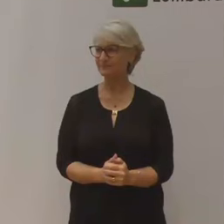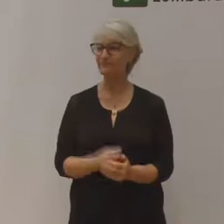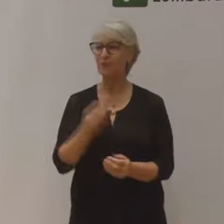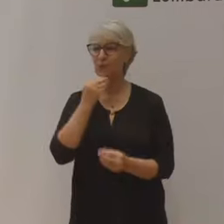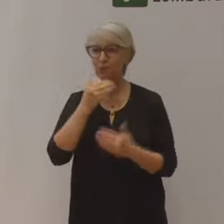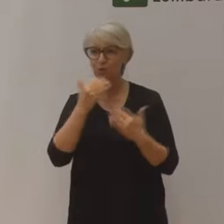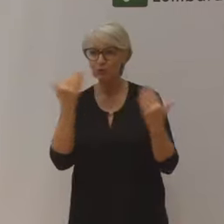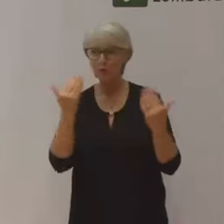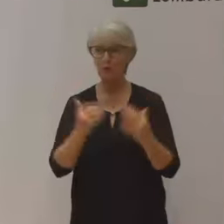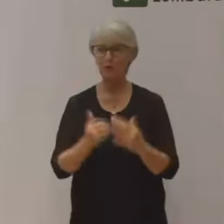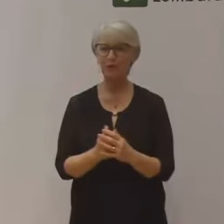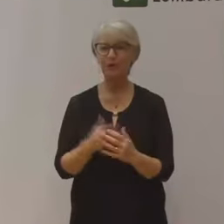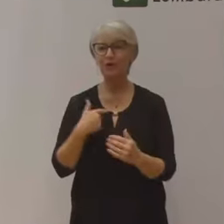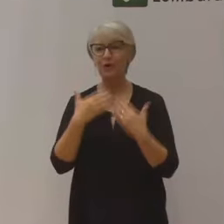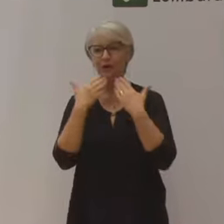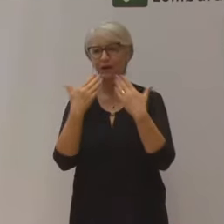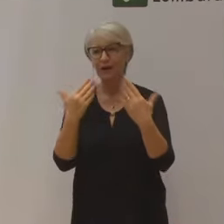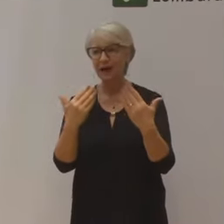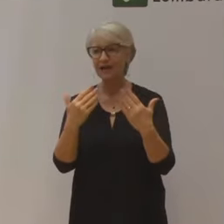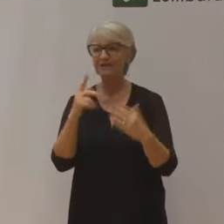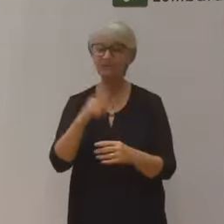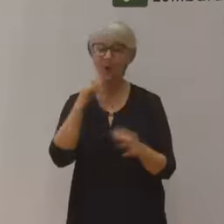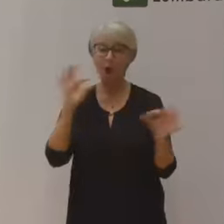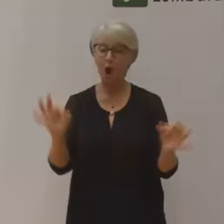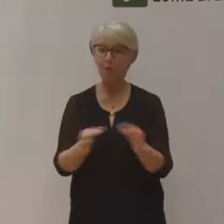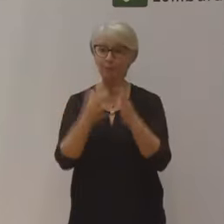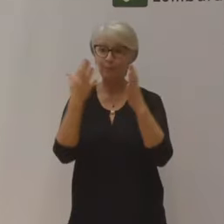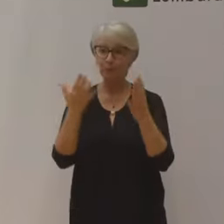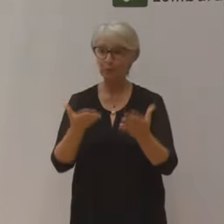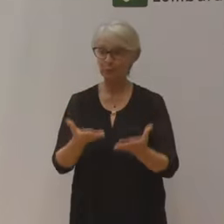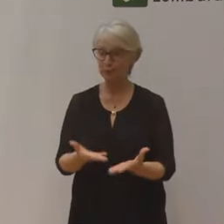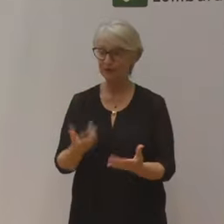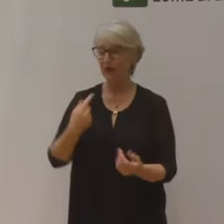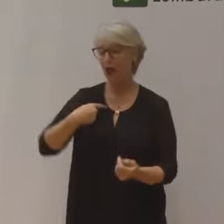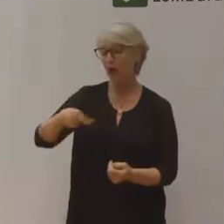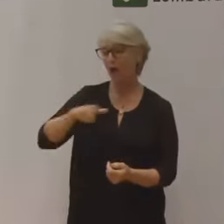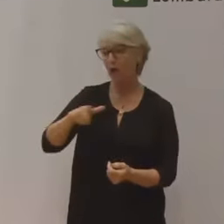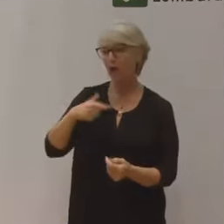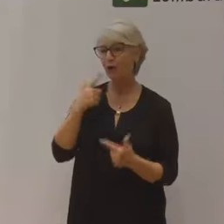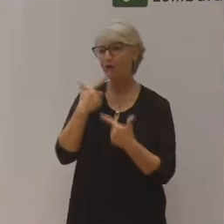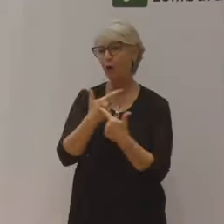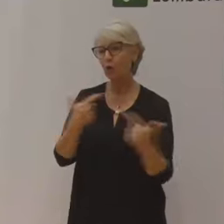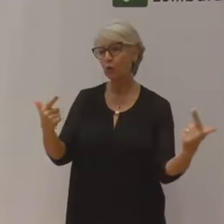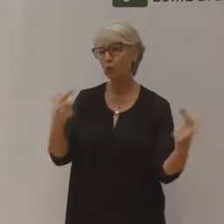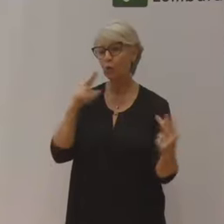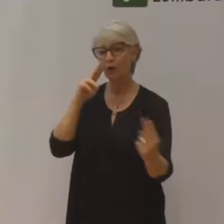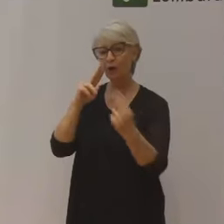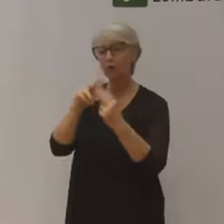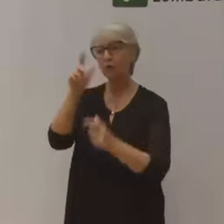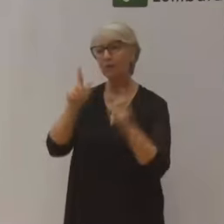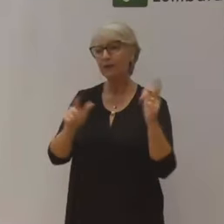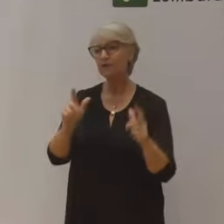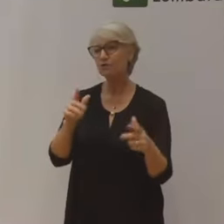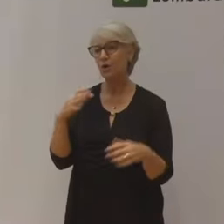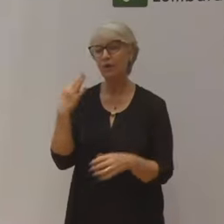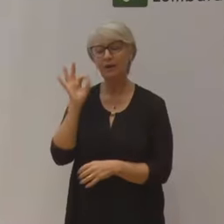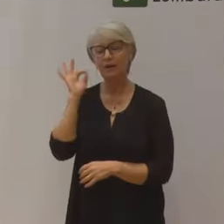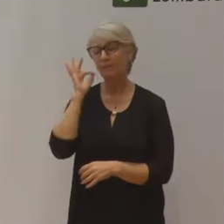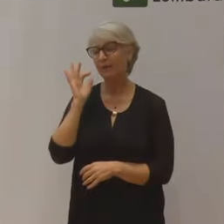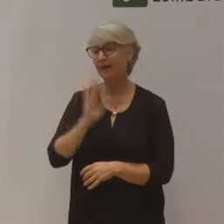Buongiorno a tutti, ringrazio di questa opportunità. Noi abbiamo avuto la fortuna di incontrare delle persone meravigliose che ci